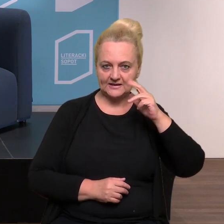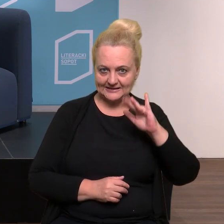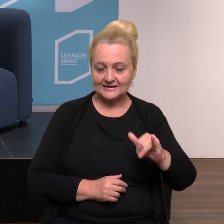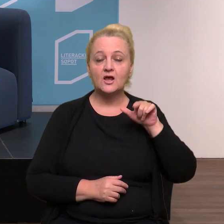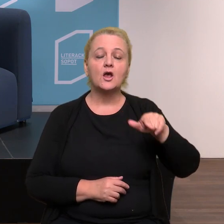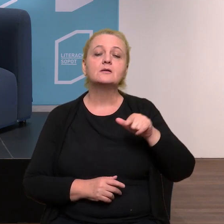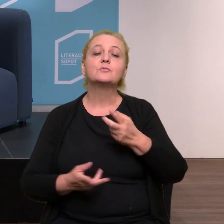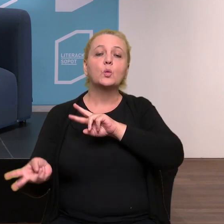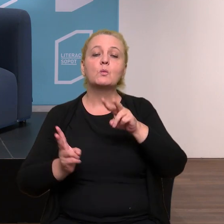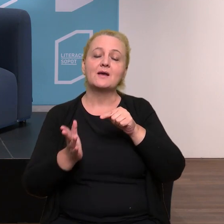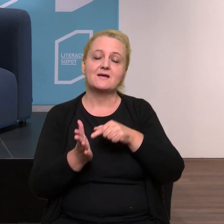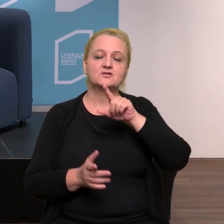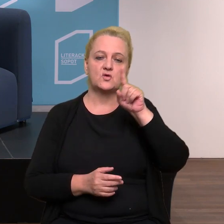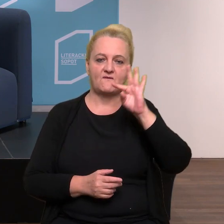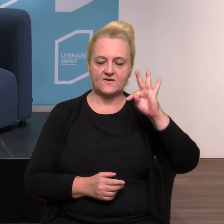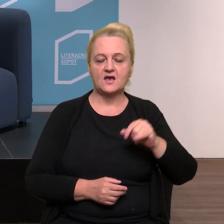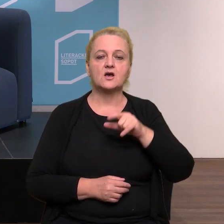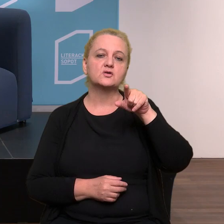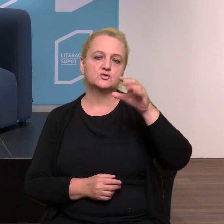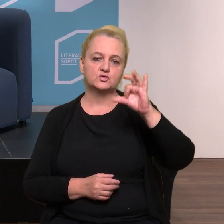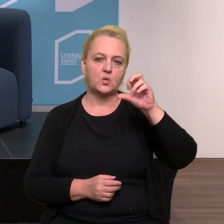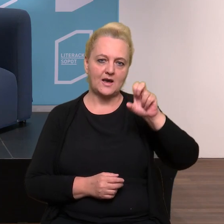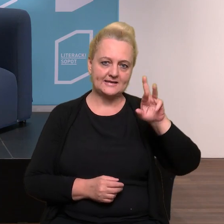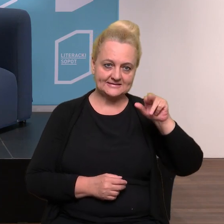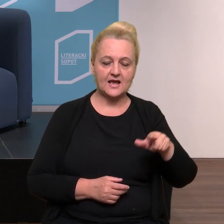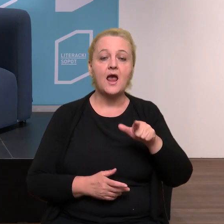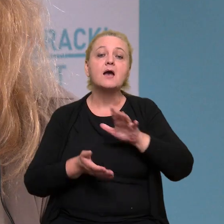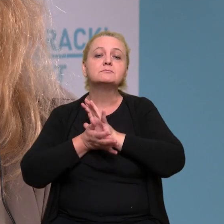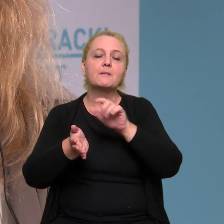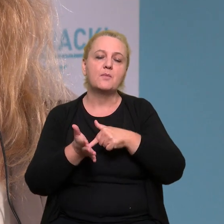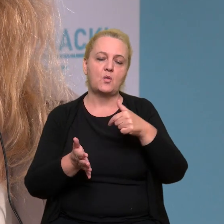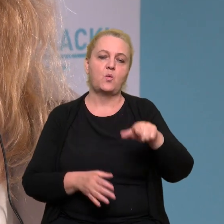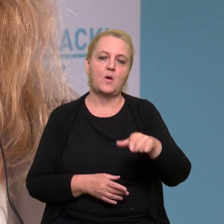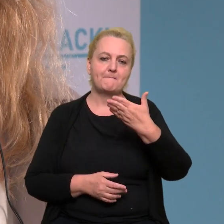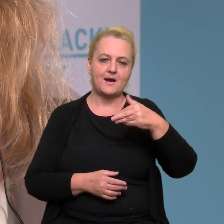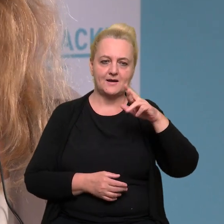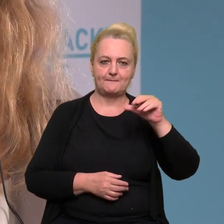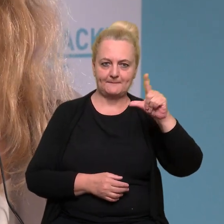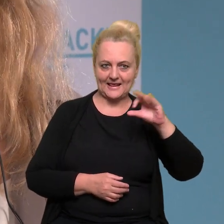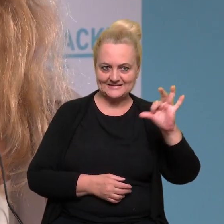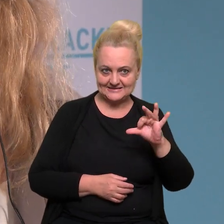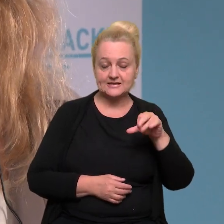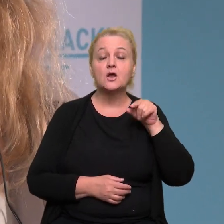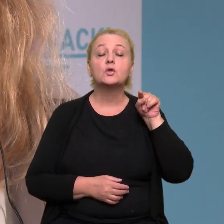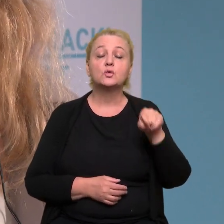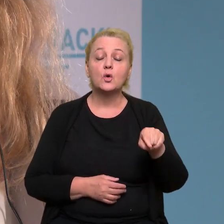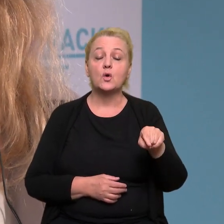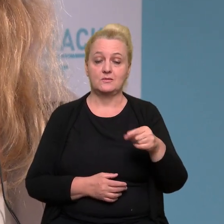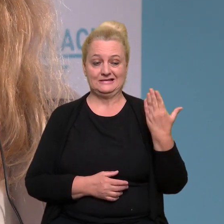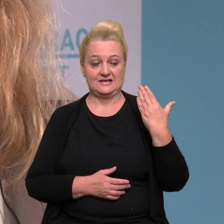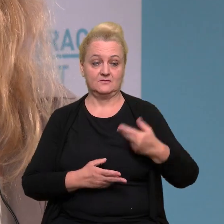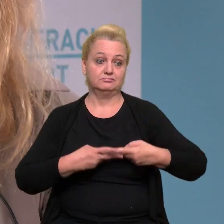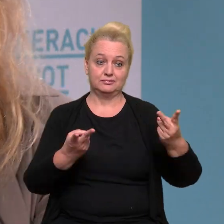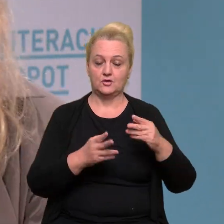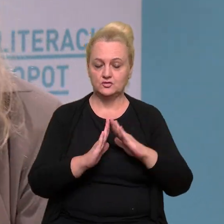wydało wydawnictwo Mar Press. Dopiero niedawno była premiera tej książki, więc też spodziewamy